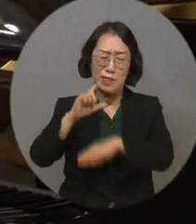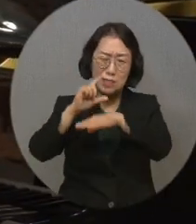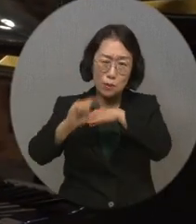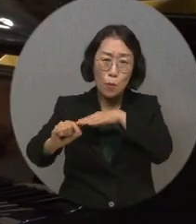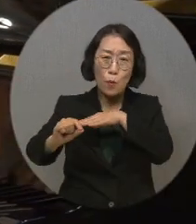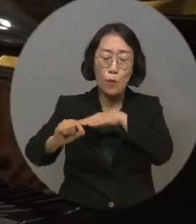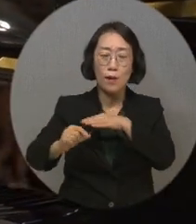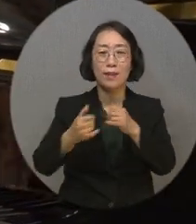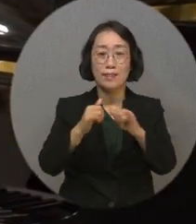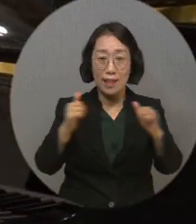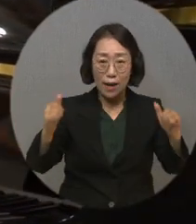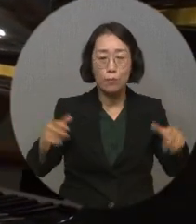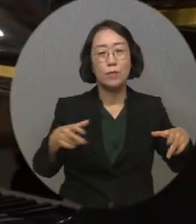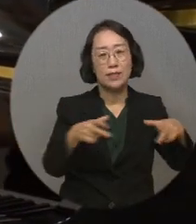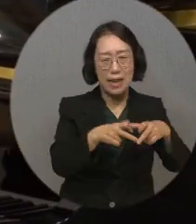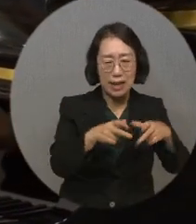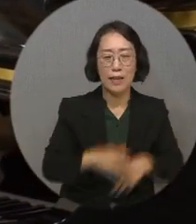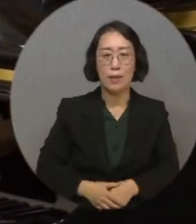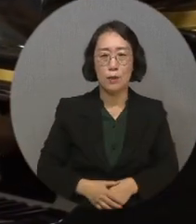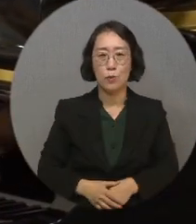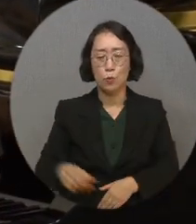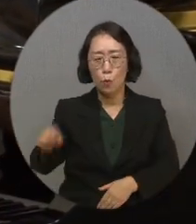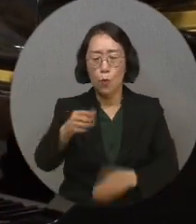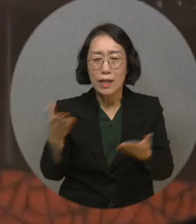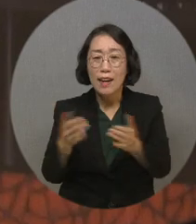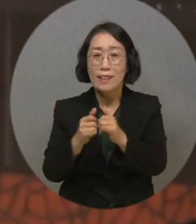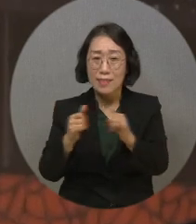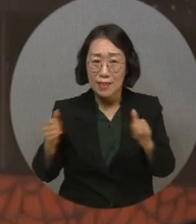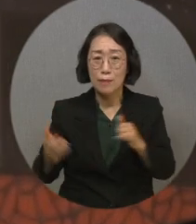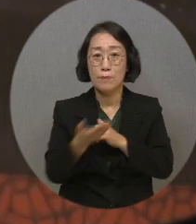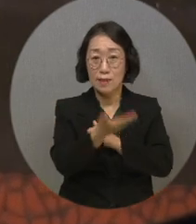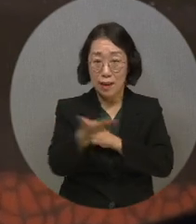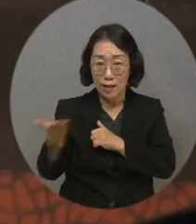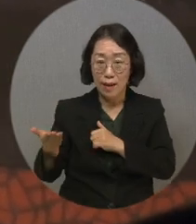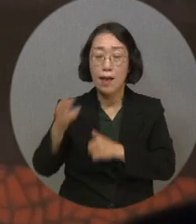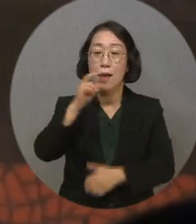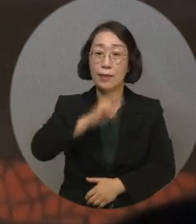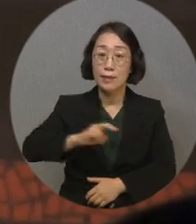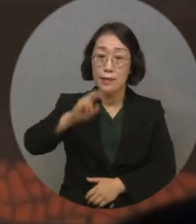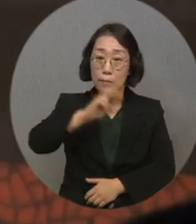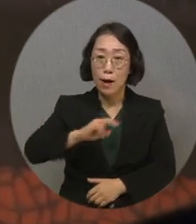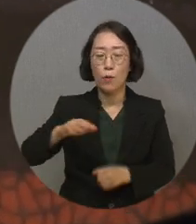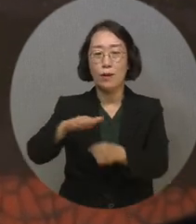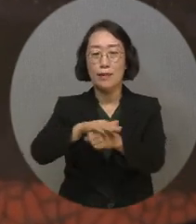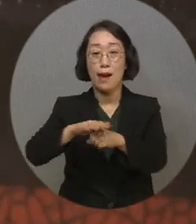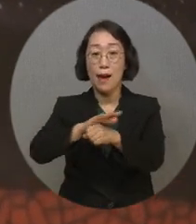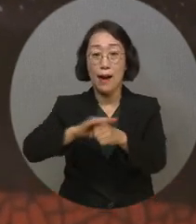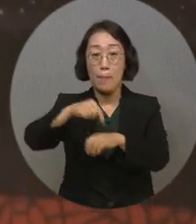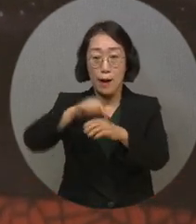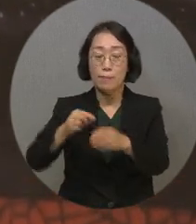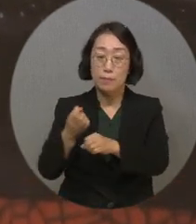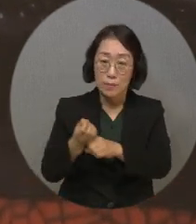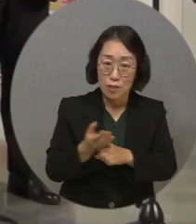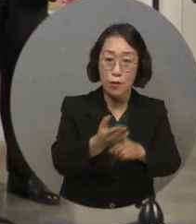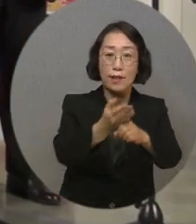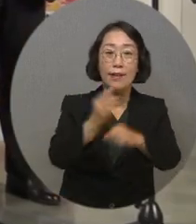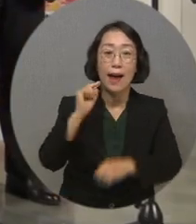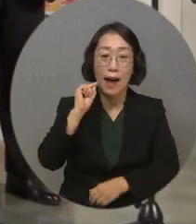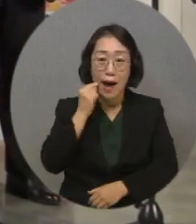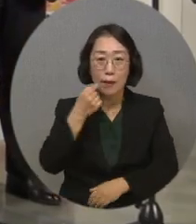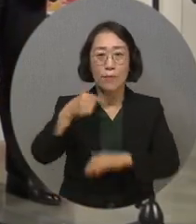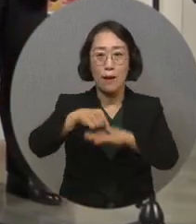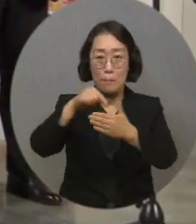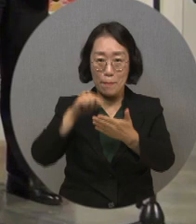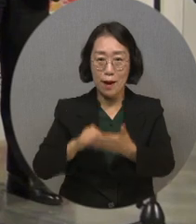주민, 장애인, 작업장 직원들에게 음악으로 사랑을 전하는 라르체 예술인들의 아름다운